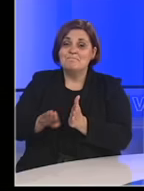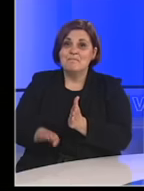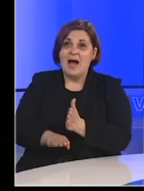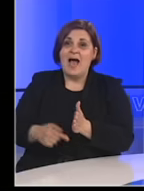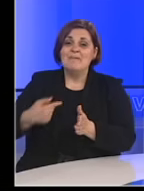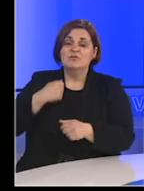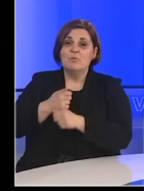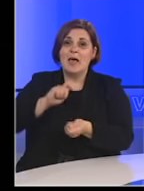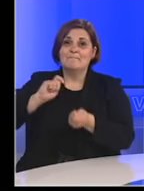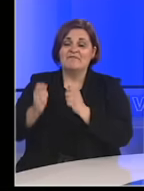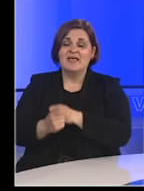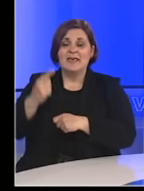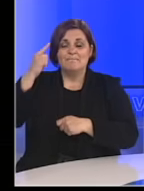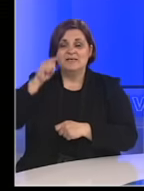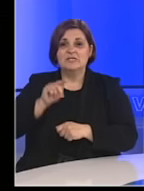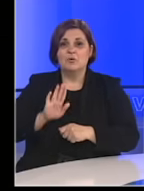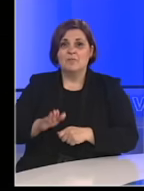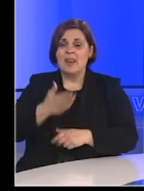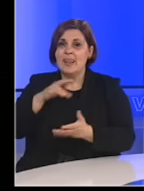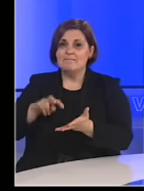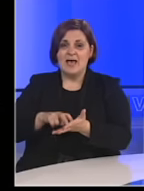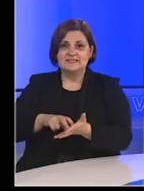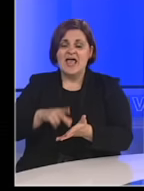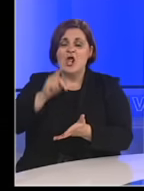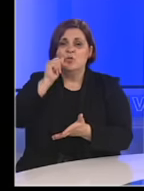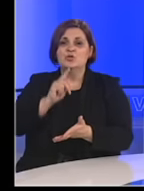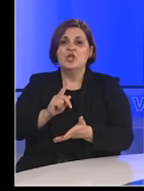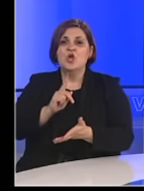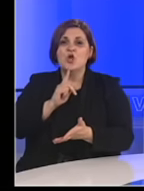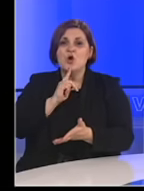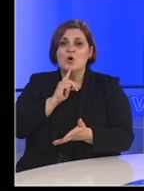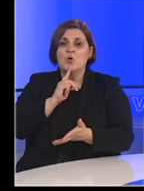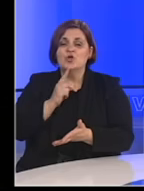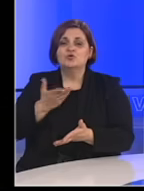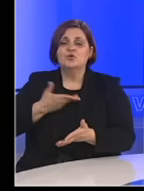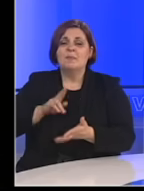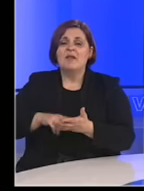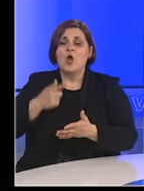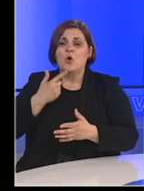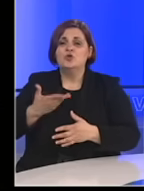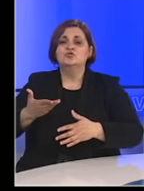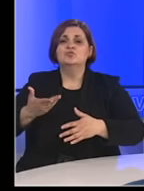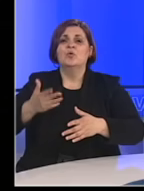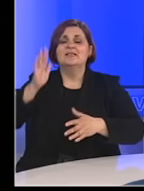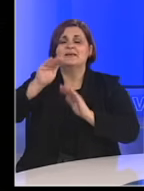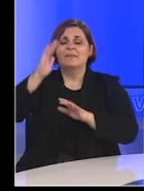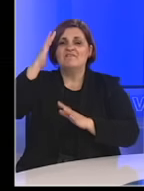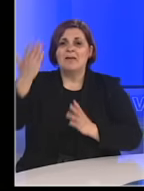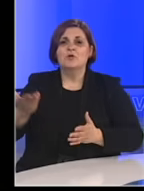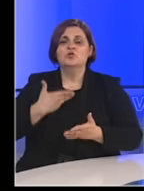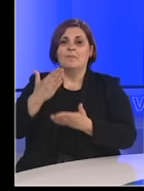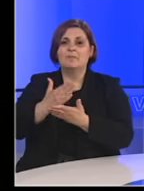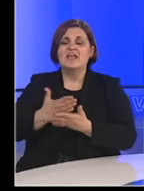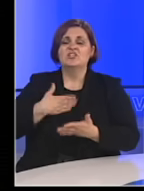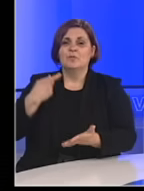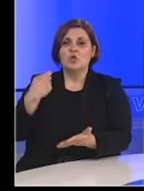napraviti rebalans. Mislim da u ovom trenutku nema straha da će ljudi koji su ušli u pravo, koji će dobiti ili su dobili rješenja, da će